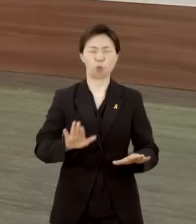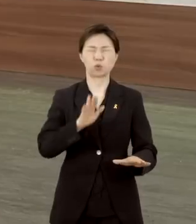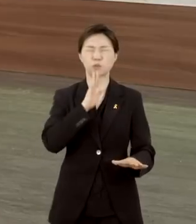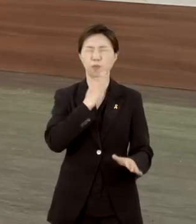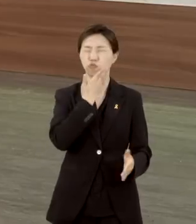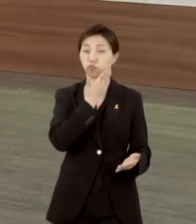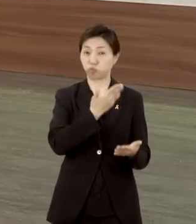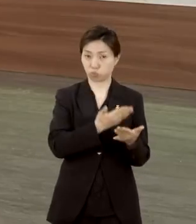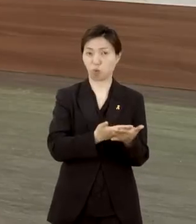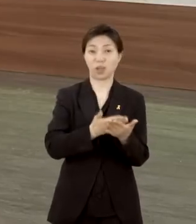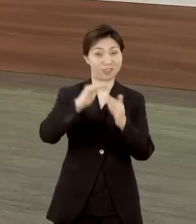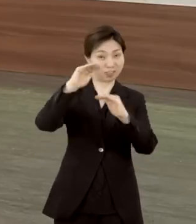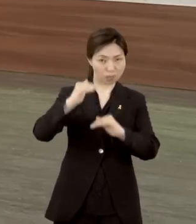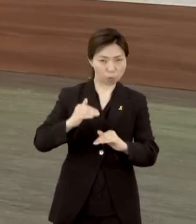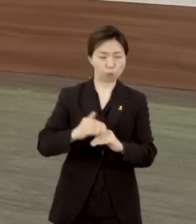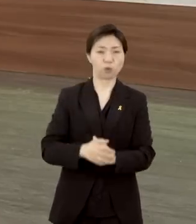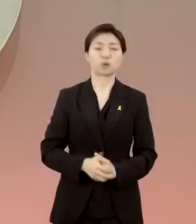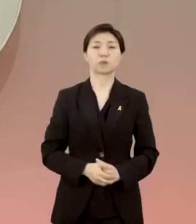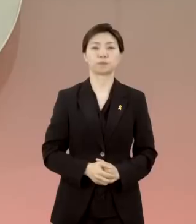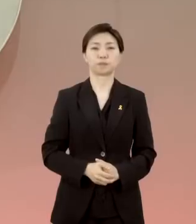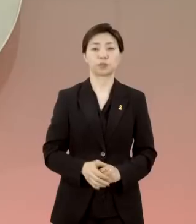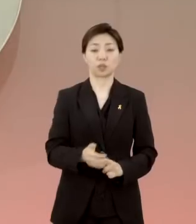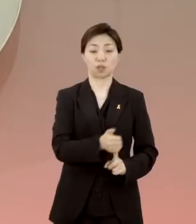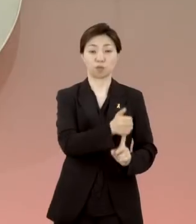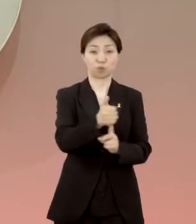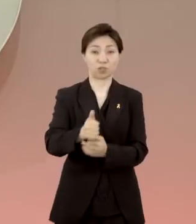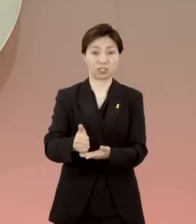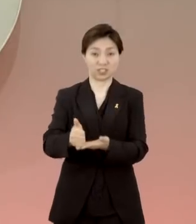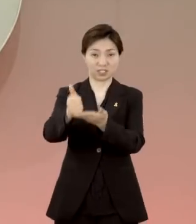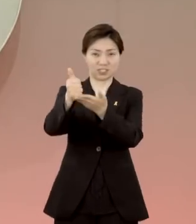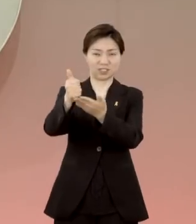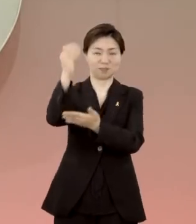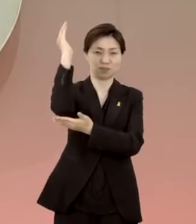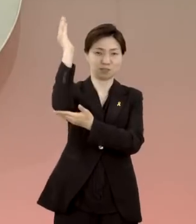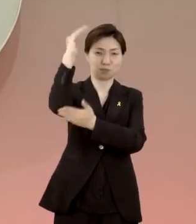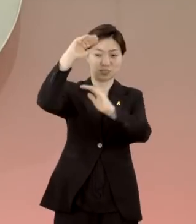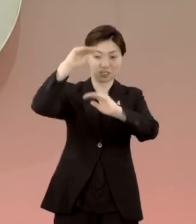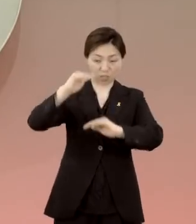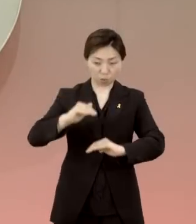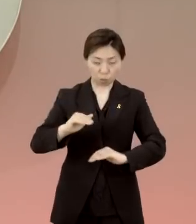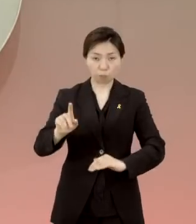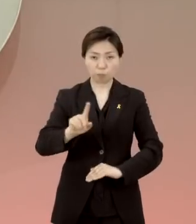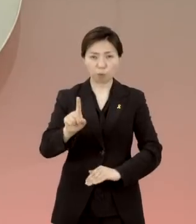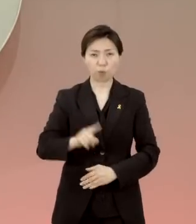포인트가 되겠죠 부처님이 이제 말씀하시기를